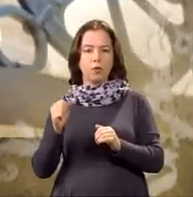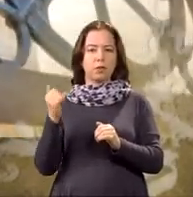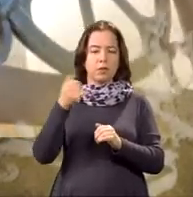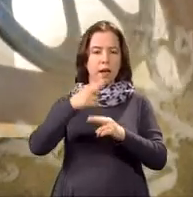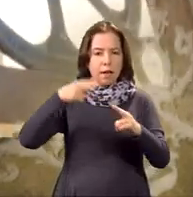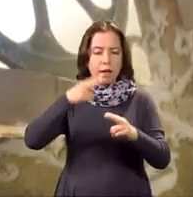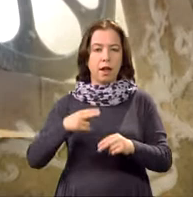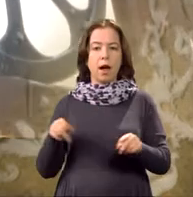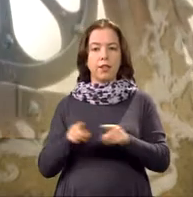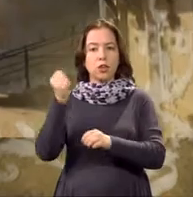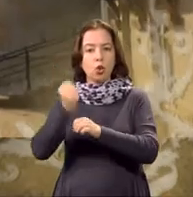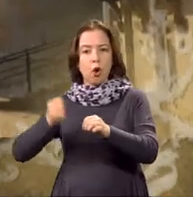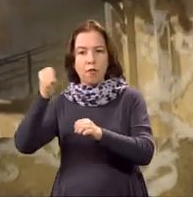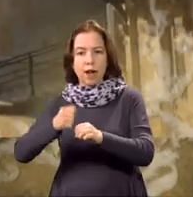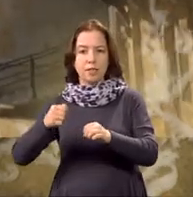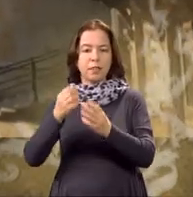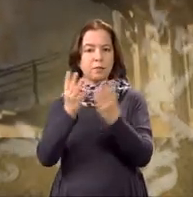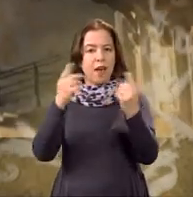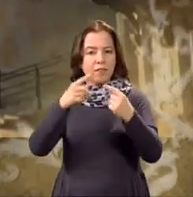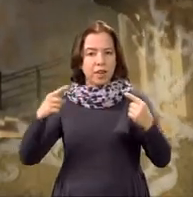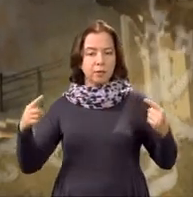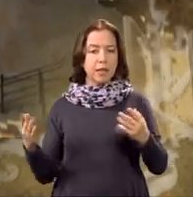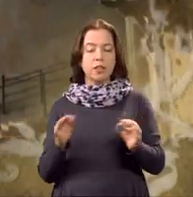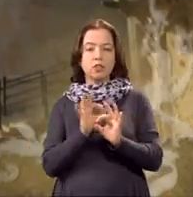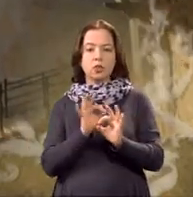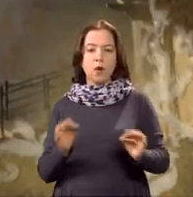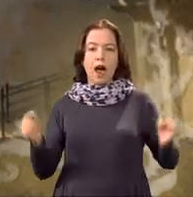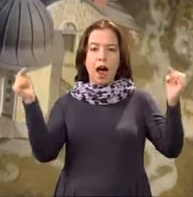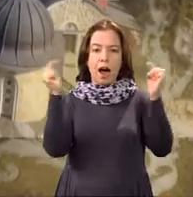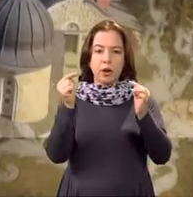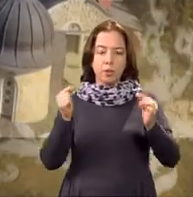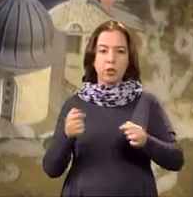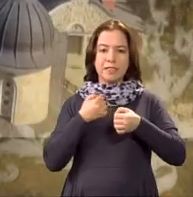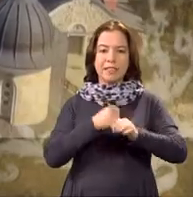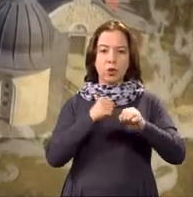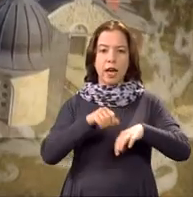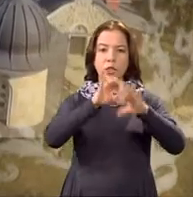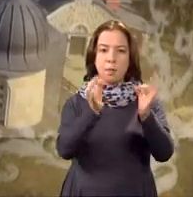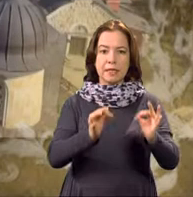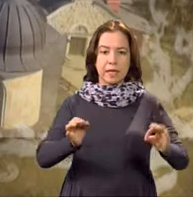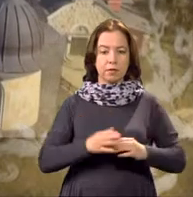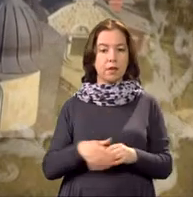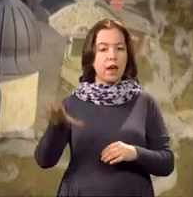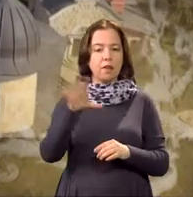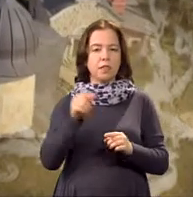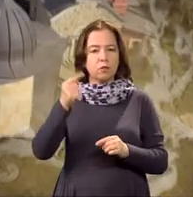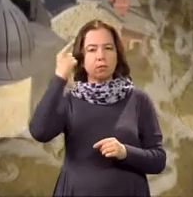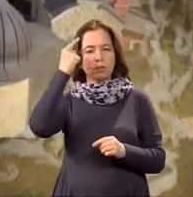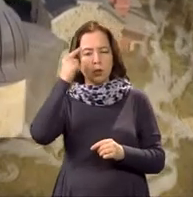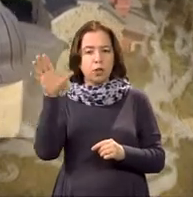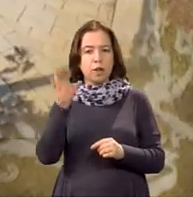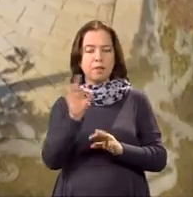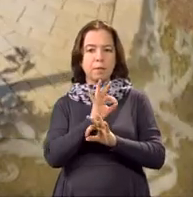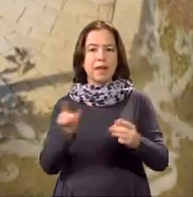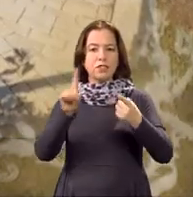які чудово гармоніюють із столярним мистецтвом. Усе продумано, усе вдало